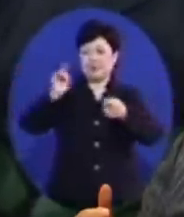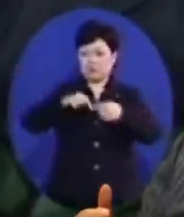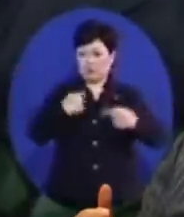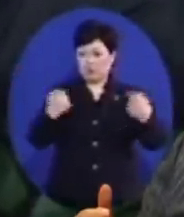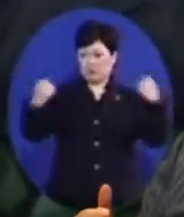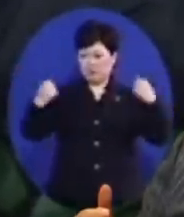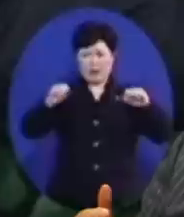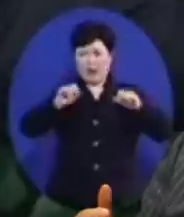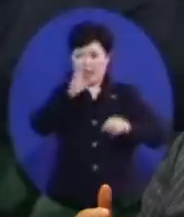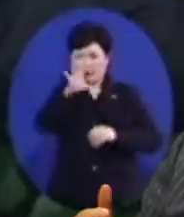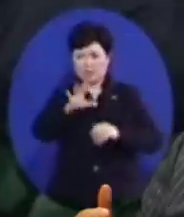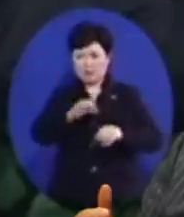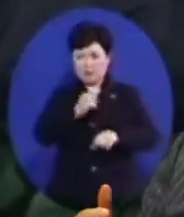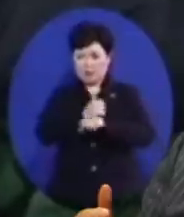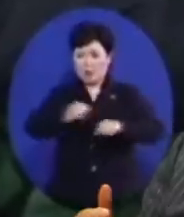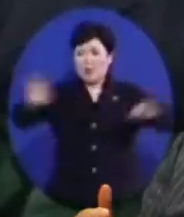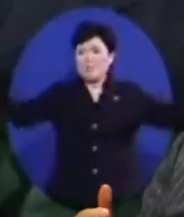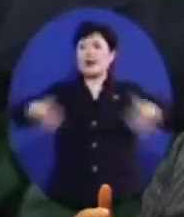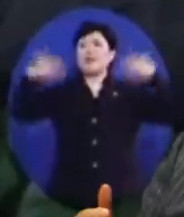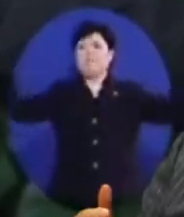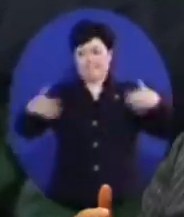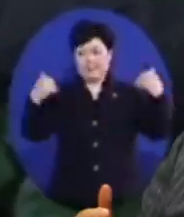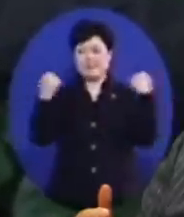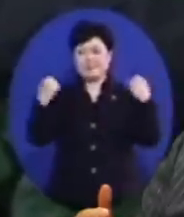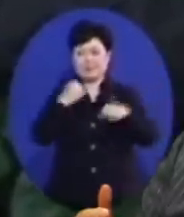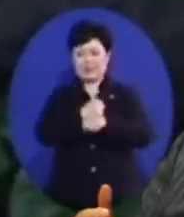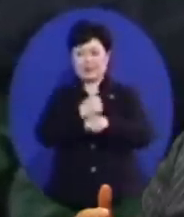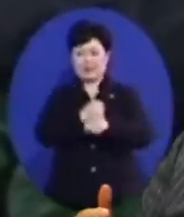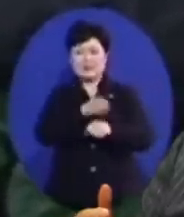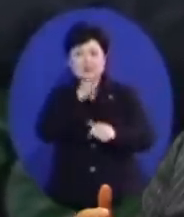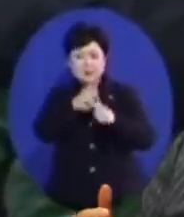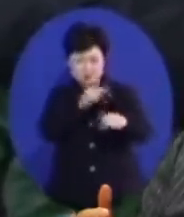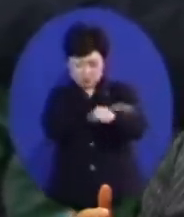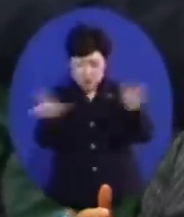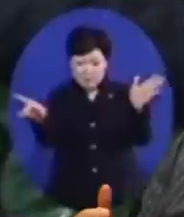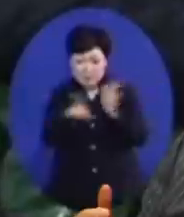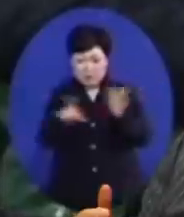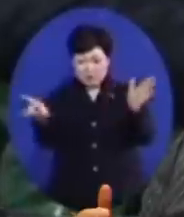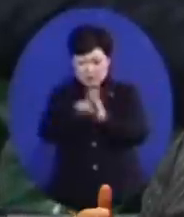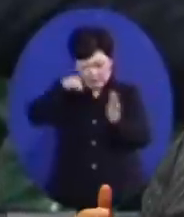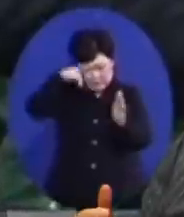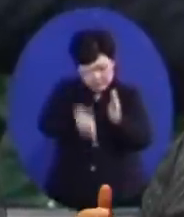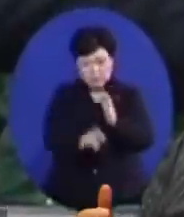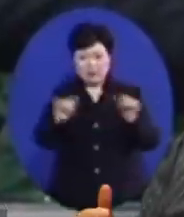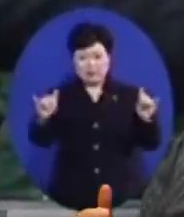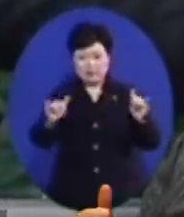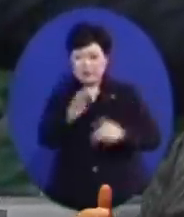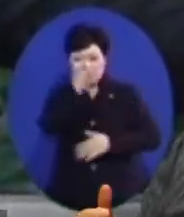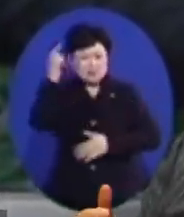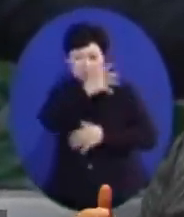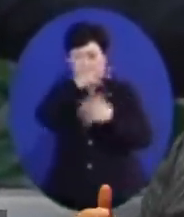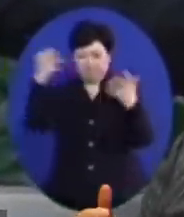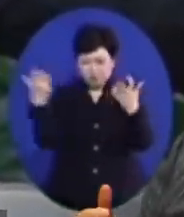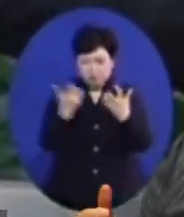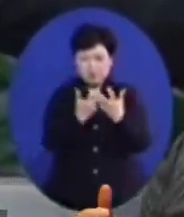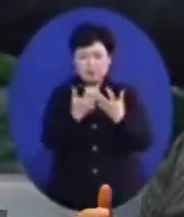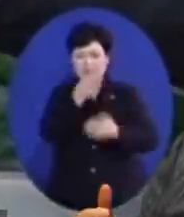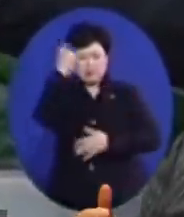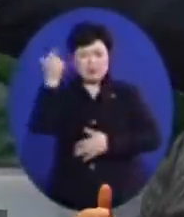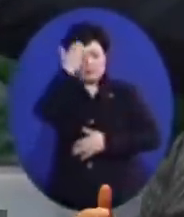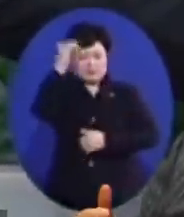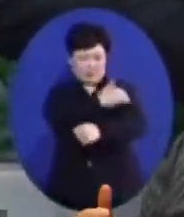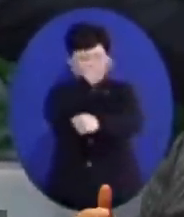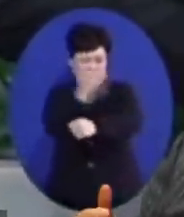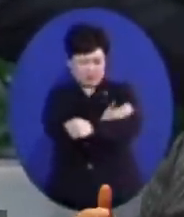바람 힘으로 나르는 것입니다. 참으로 예수를 잘 믿고 신앙에 깊어진 사람은 성령 충만하여 성령의